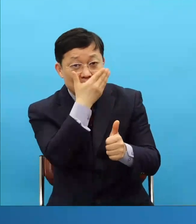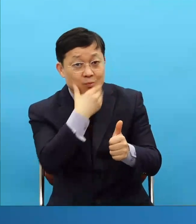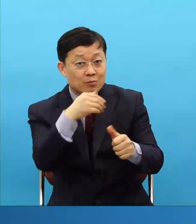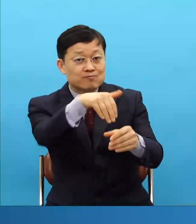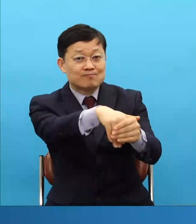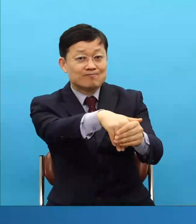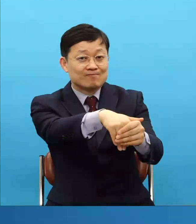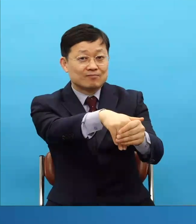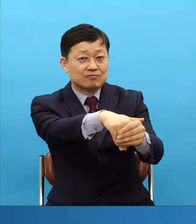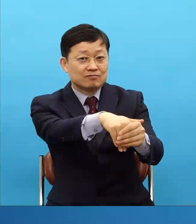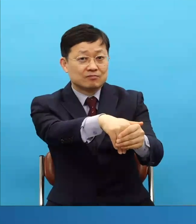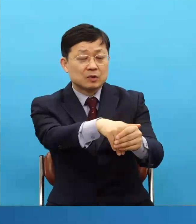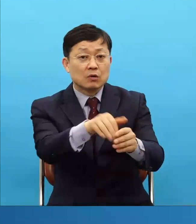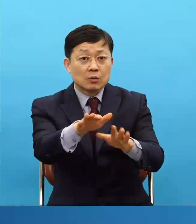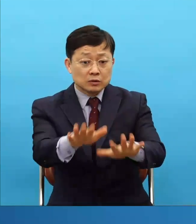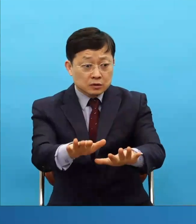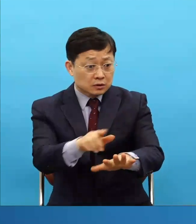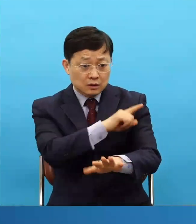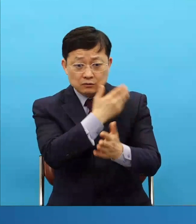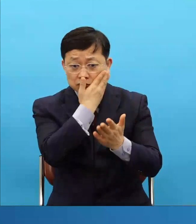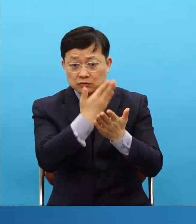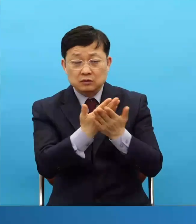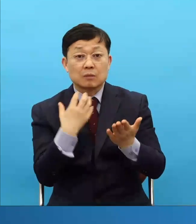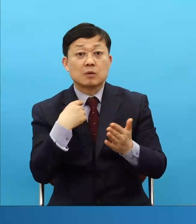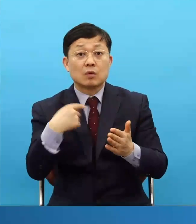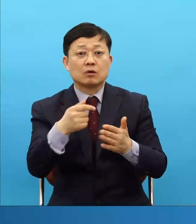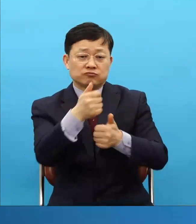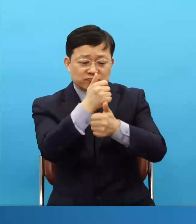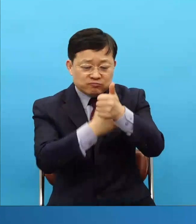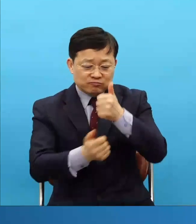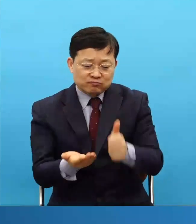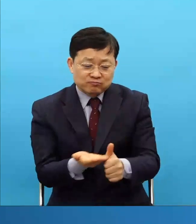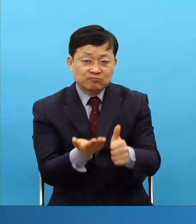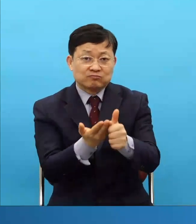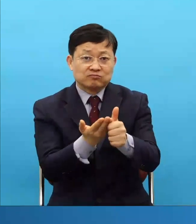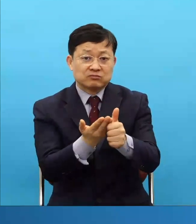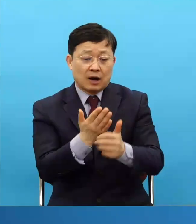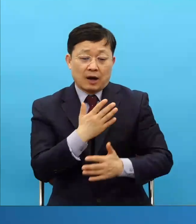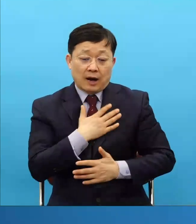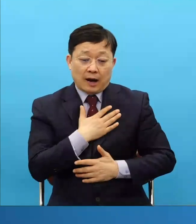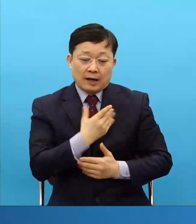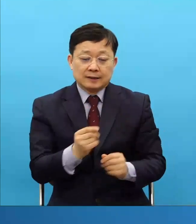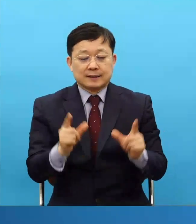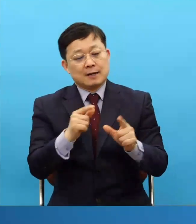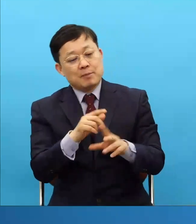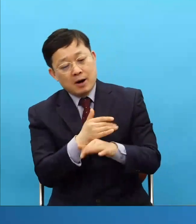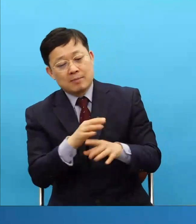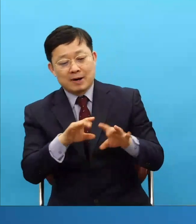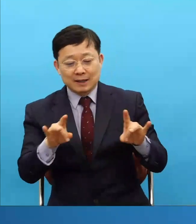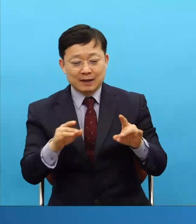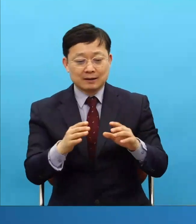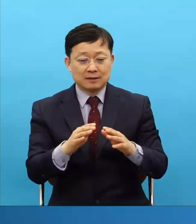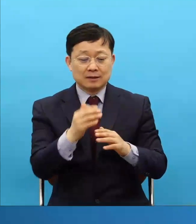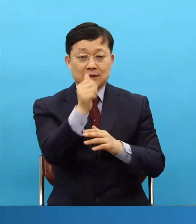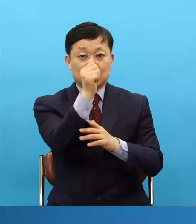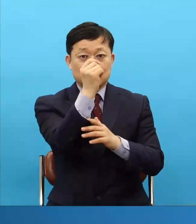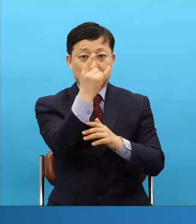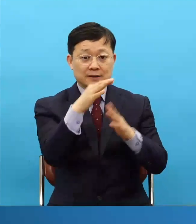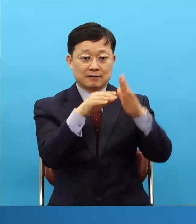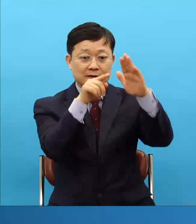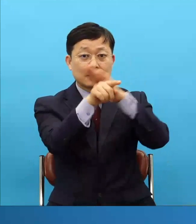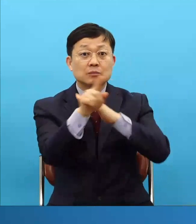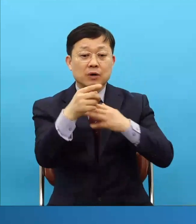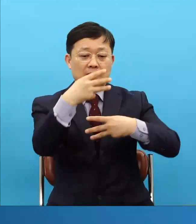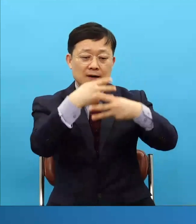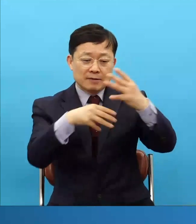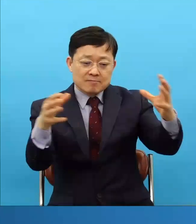여러분 마지막 사명이죠. 후대 키우는 겁니다. And our last mission is to raise the next generation. 안식일이 중요한 게 아니고 안식일마다 회당 들어가서 가르친 겁니다. It's not the Sabbath that was